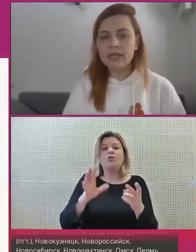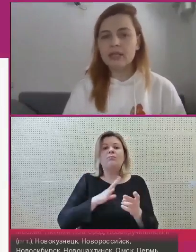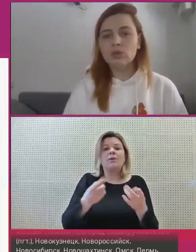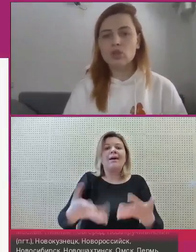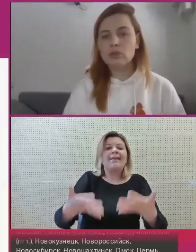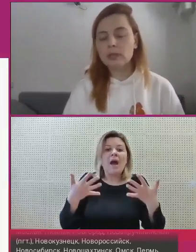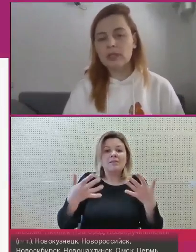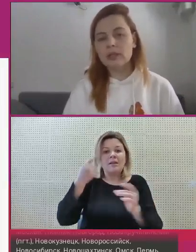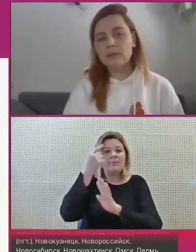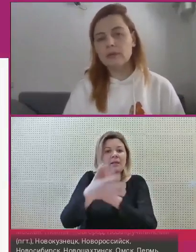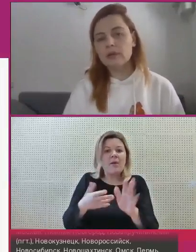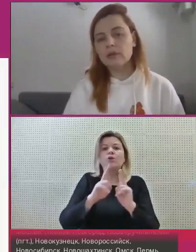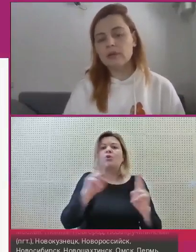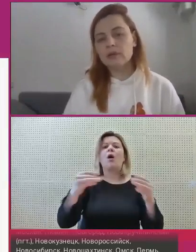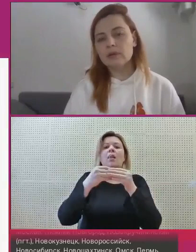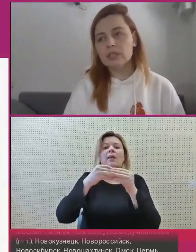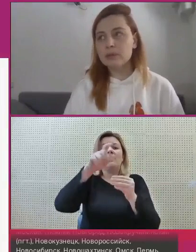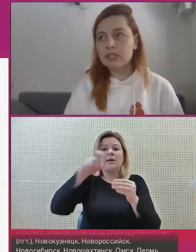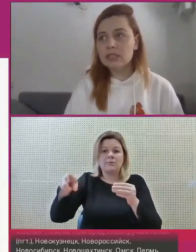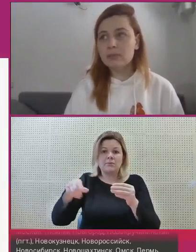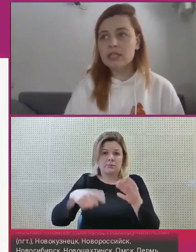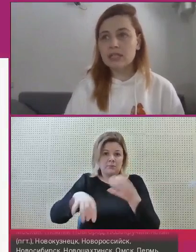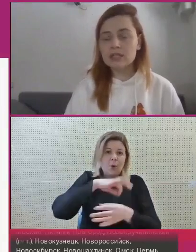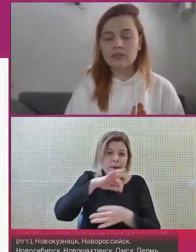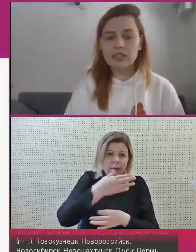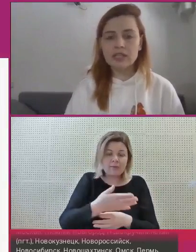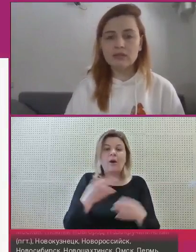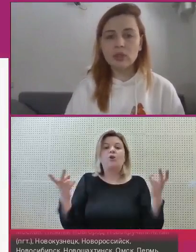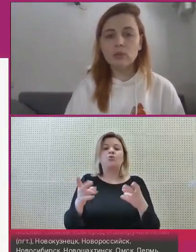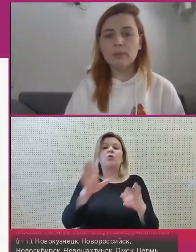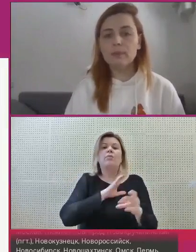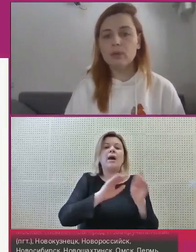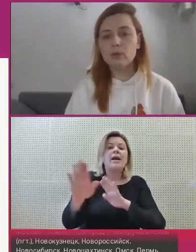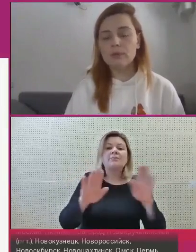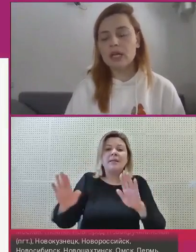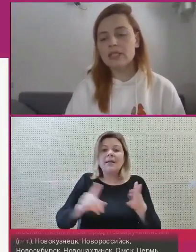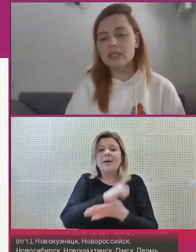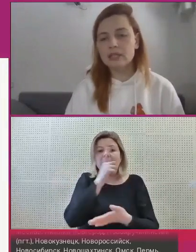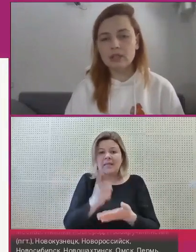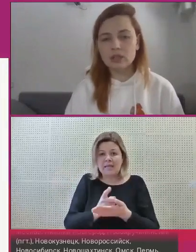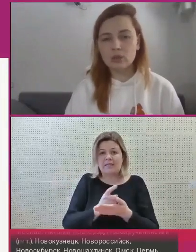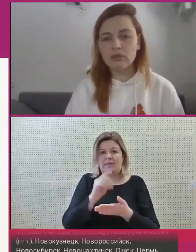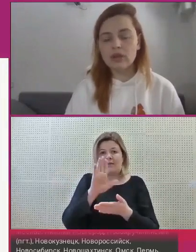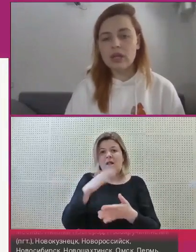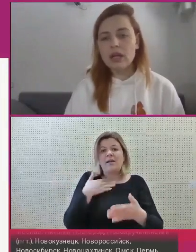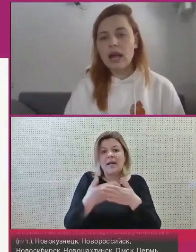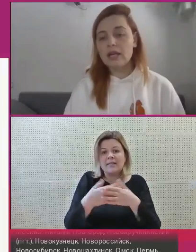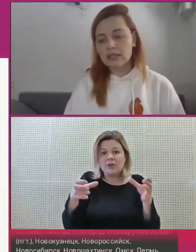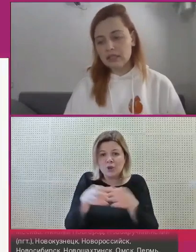лидера проекта, нужно было распределить обязательства в инициативной группе, да, или среди